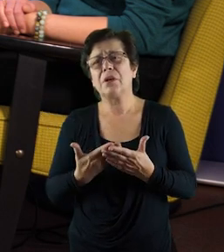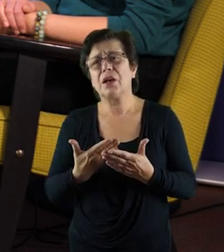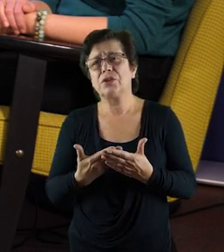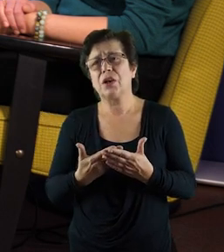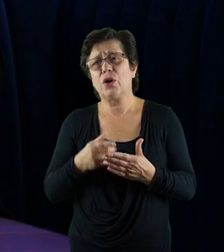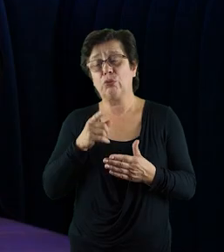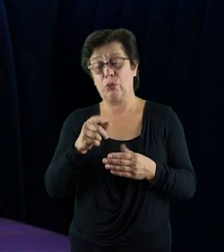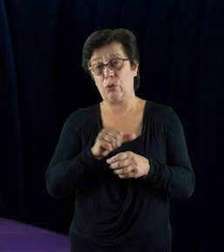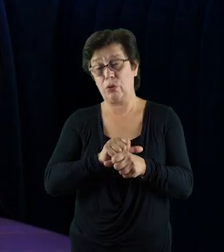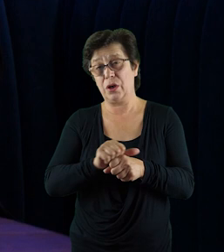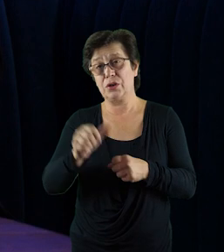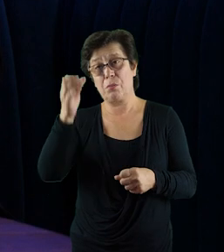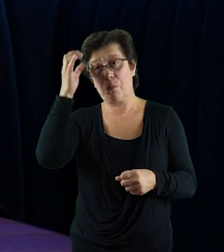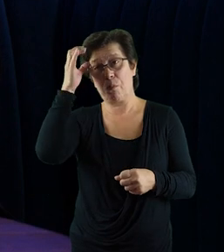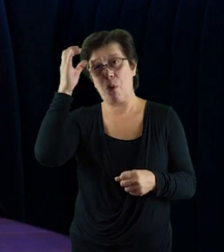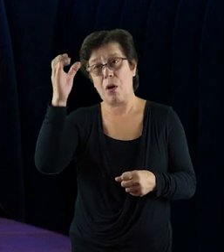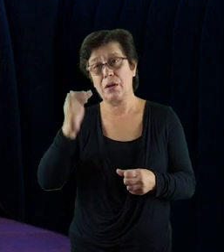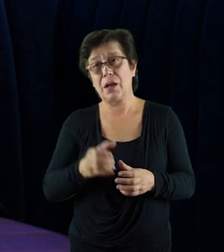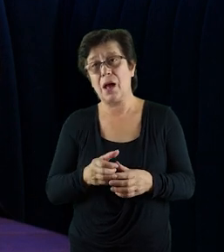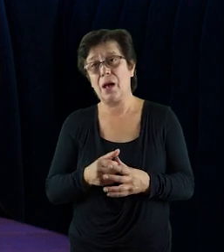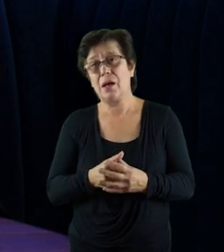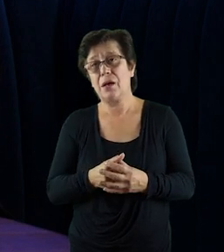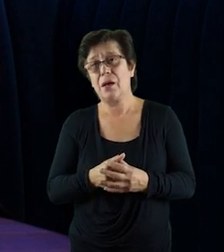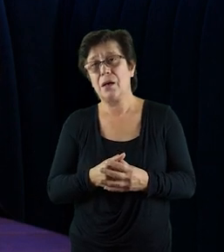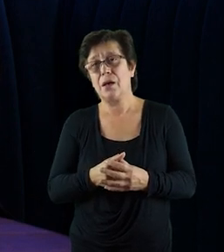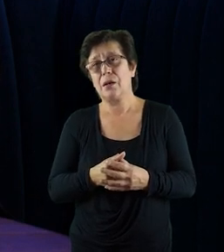To jest poeta, który jest chyba dość